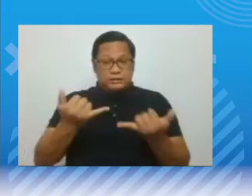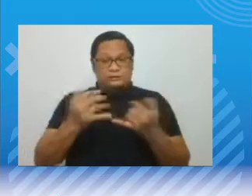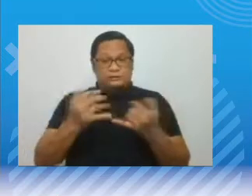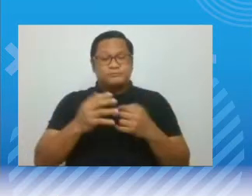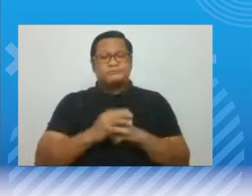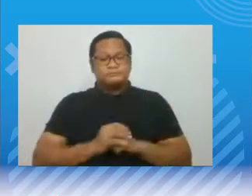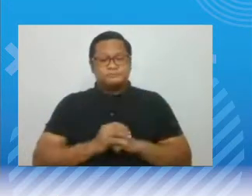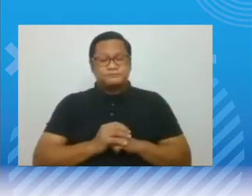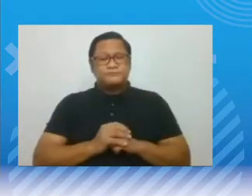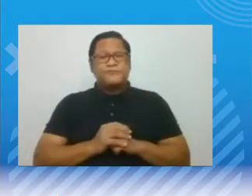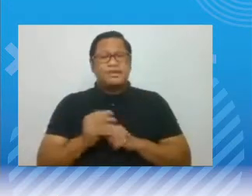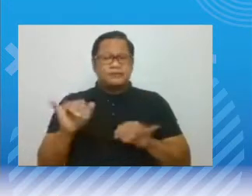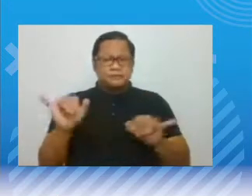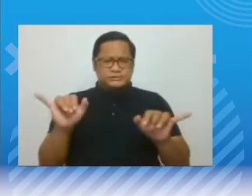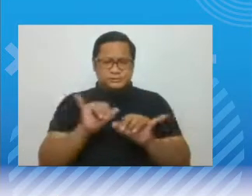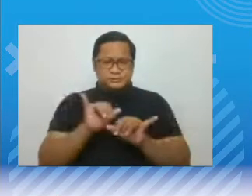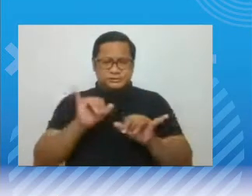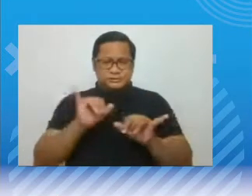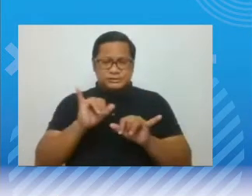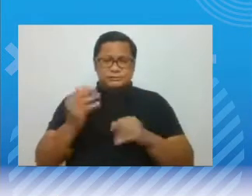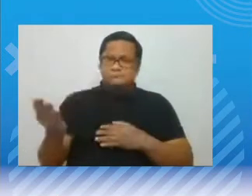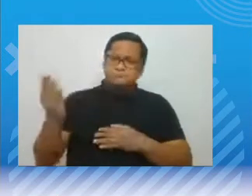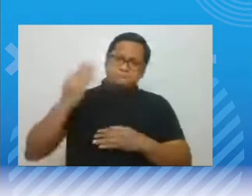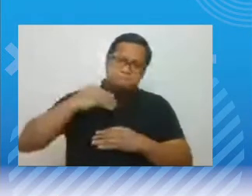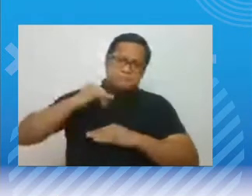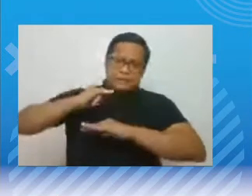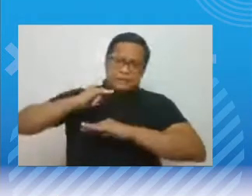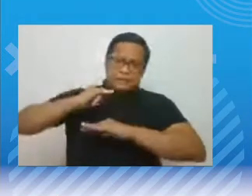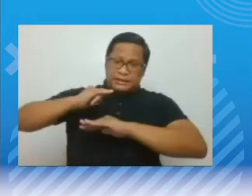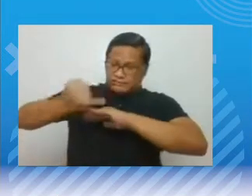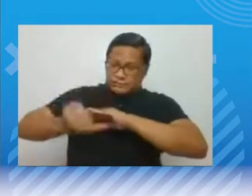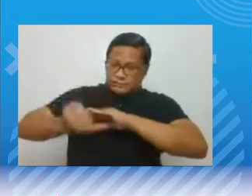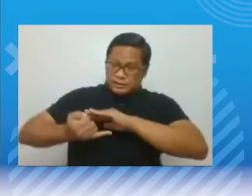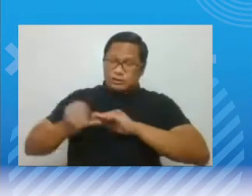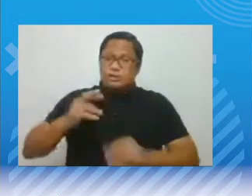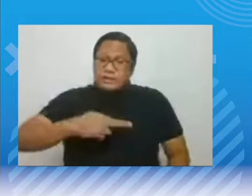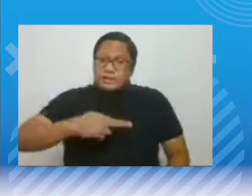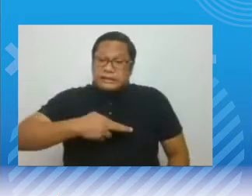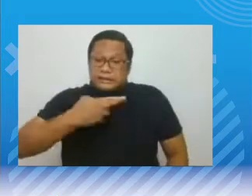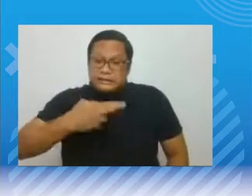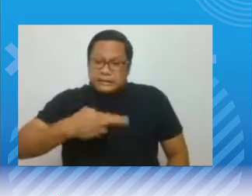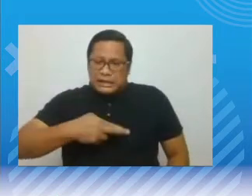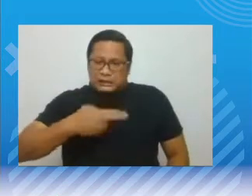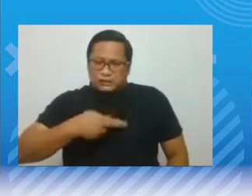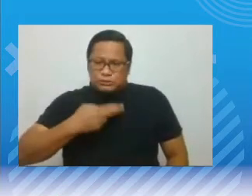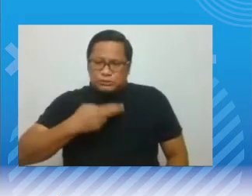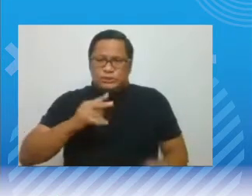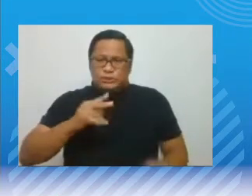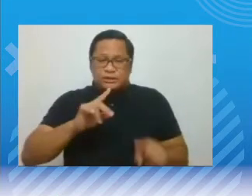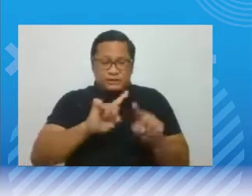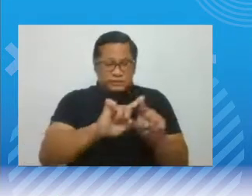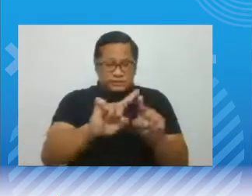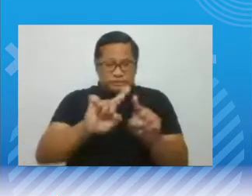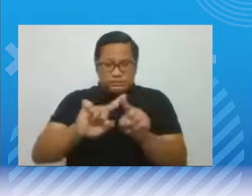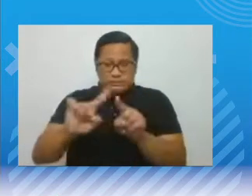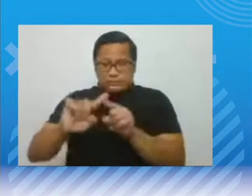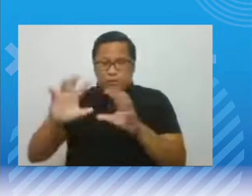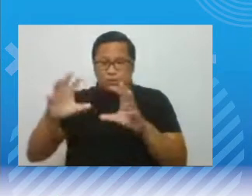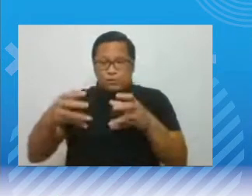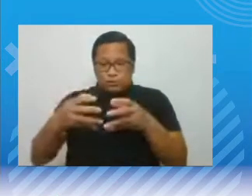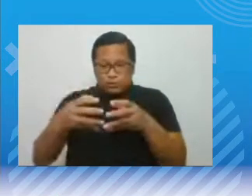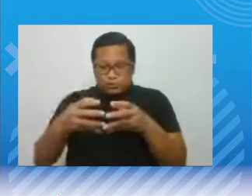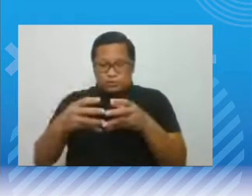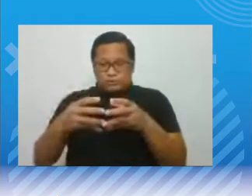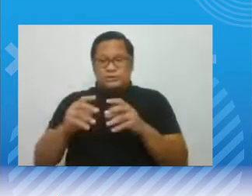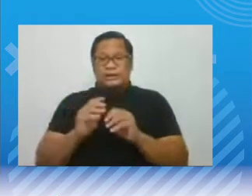nagbigay pa anyaya din kami sa mga reactor o taga-tugon mula sa iba't ibang grupo ng stakeholder sa DepEd. Meron po